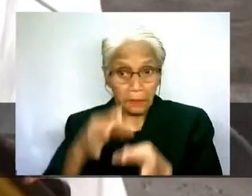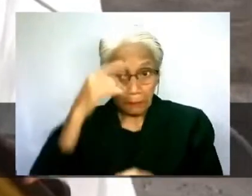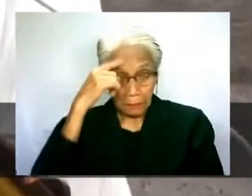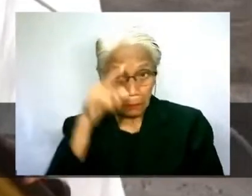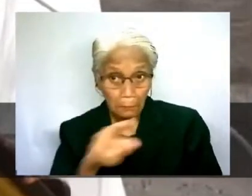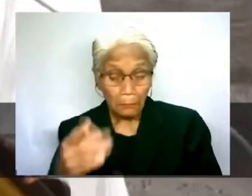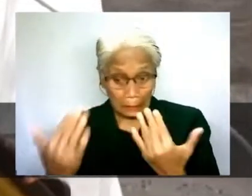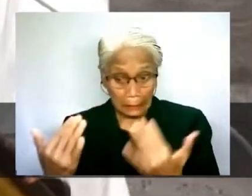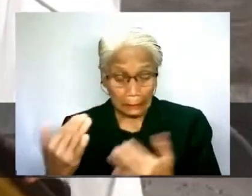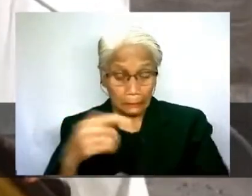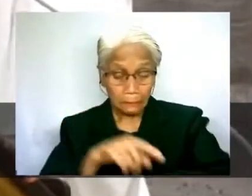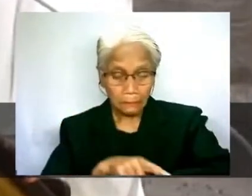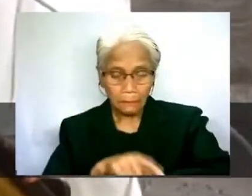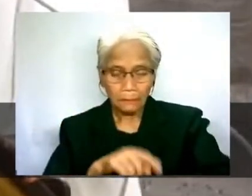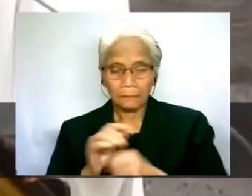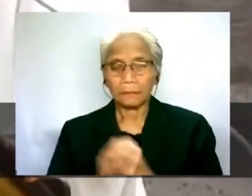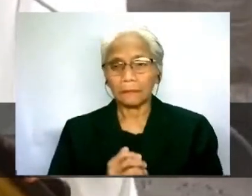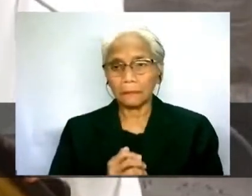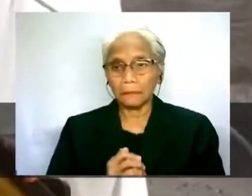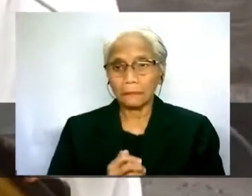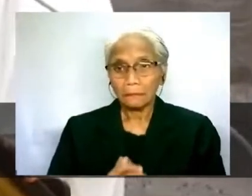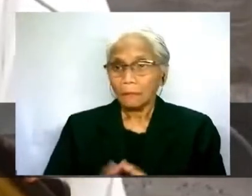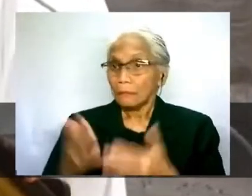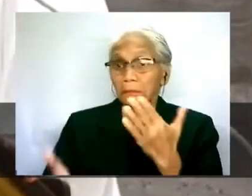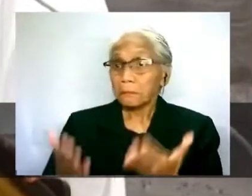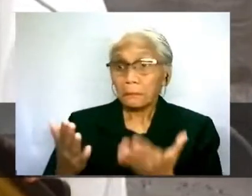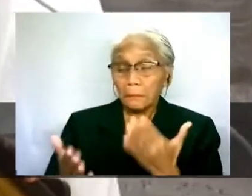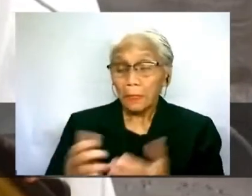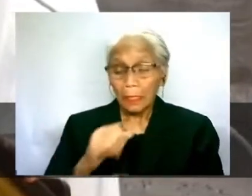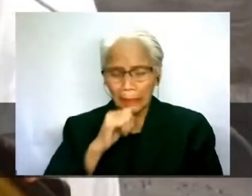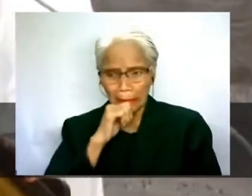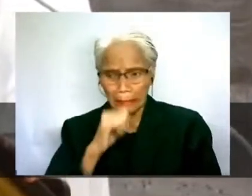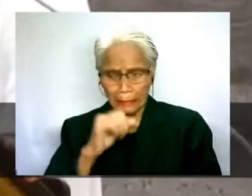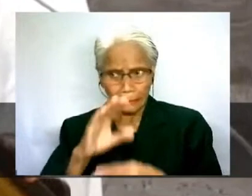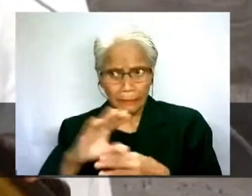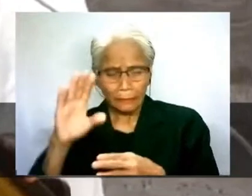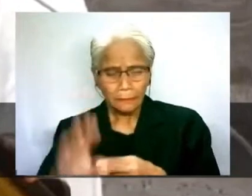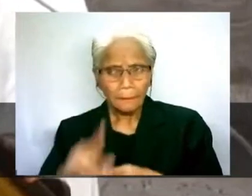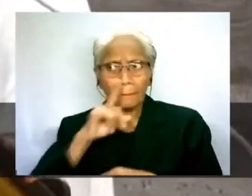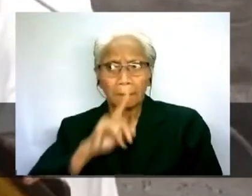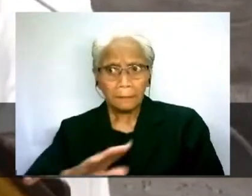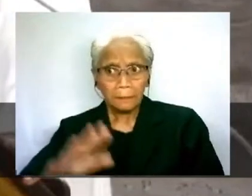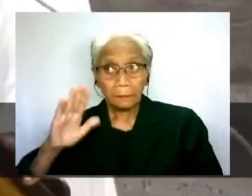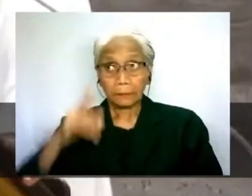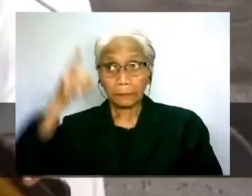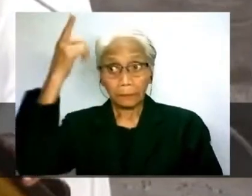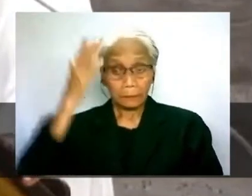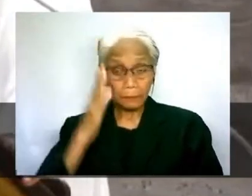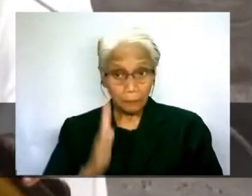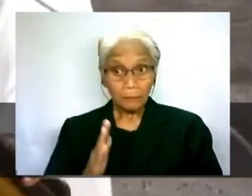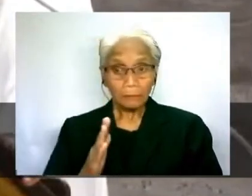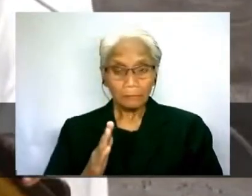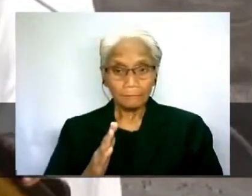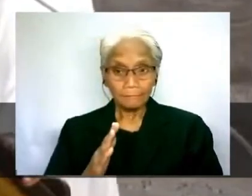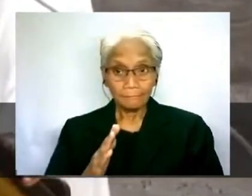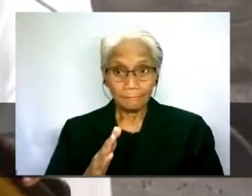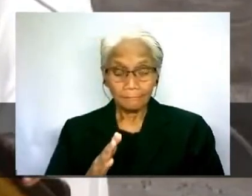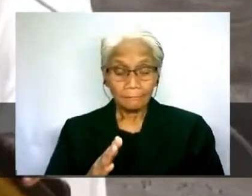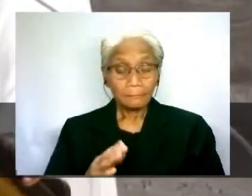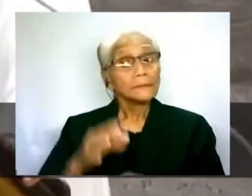ito. Baka hindi yan ang katuparan ng pangako ng Diyos sa, na nababagay